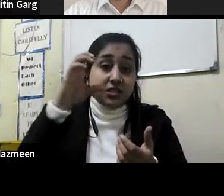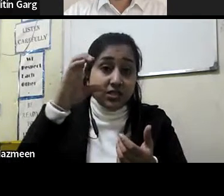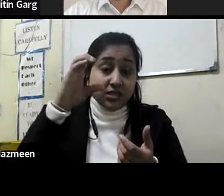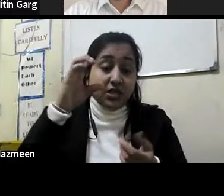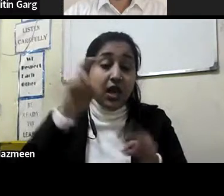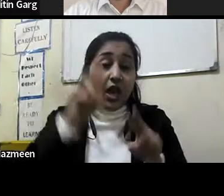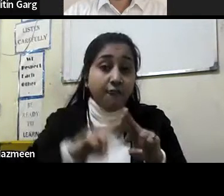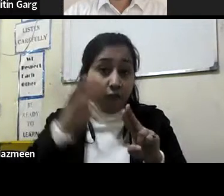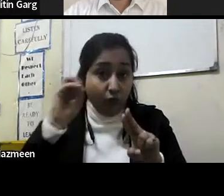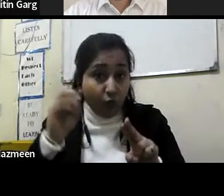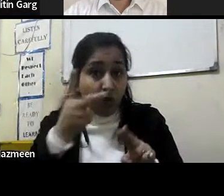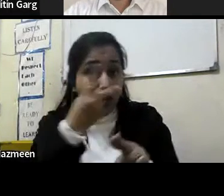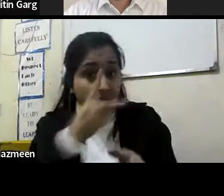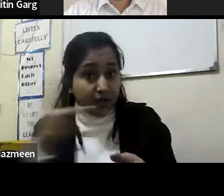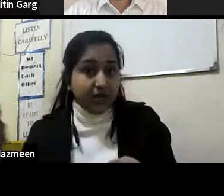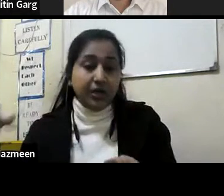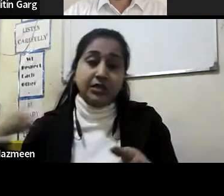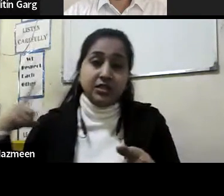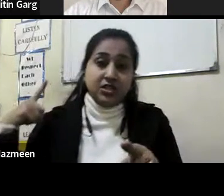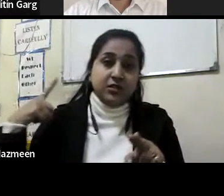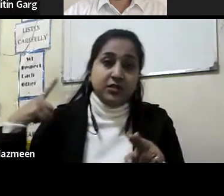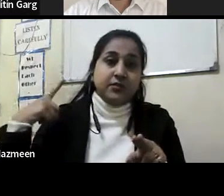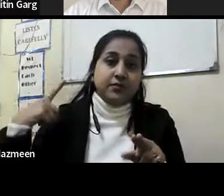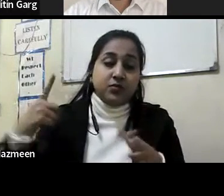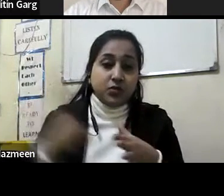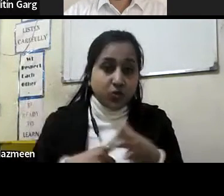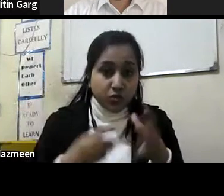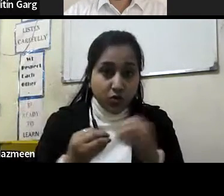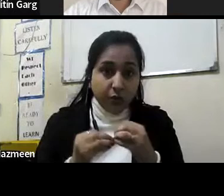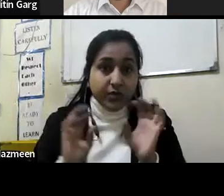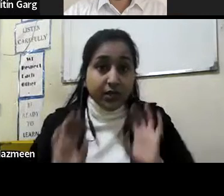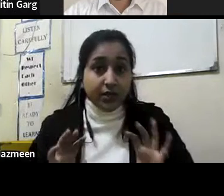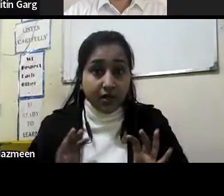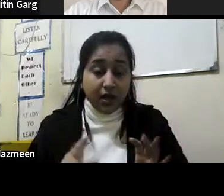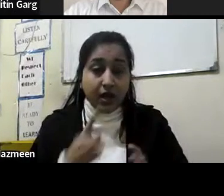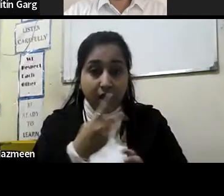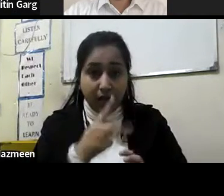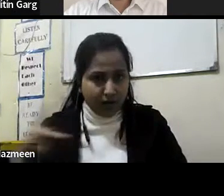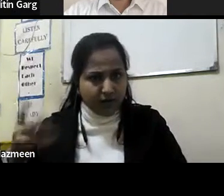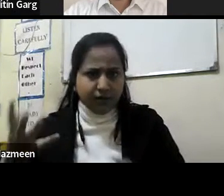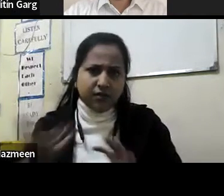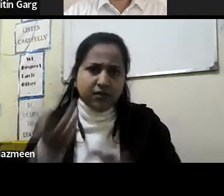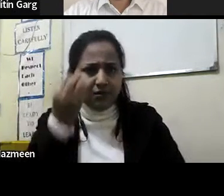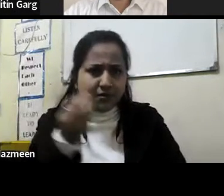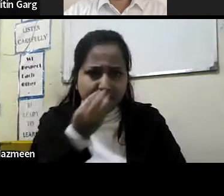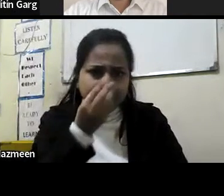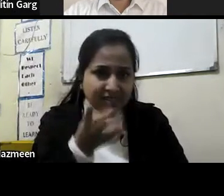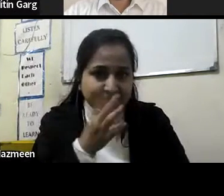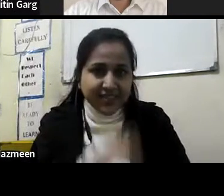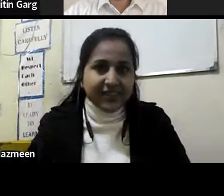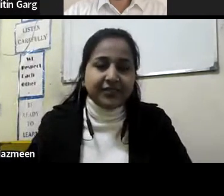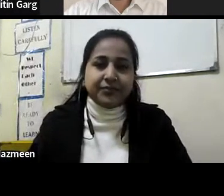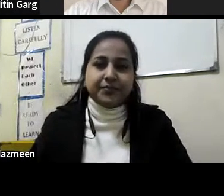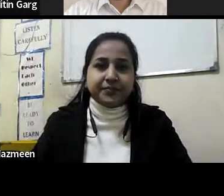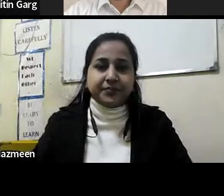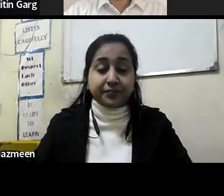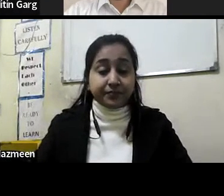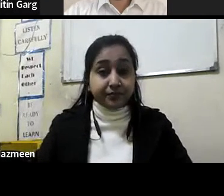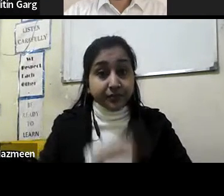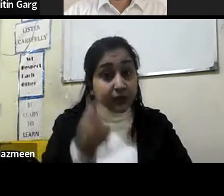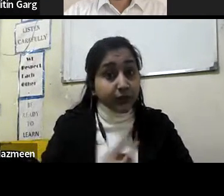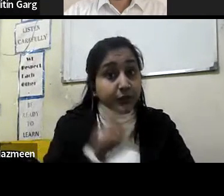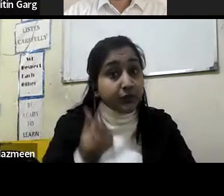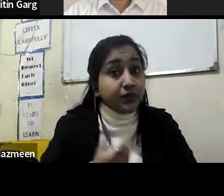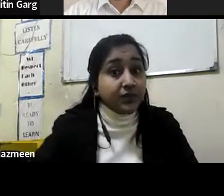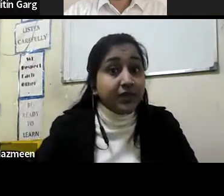और दूसरे जो लीडरशिप पोजीशंस हैं वो ले सकते हैं हमारे ग्रेजुएट्स and using tech. And